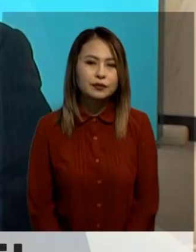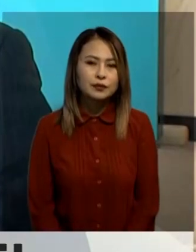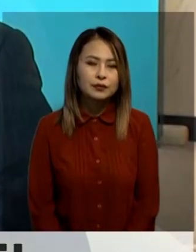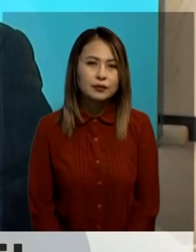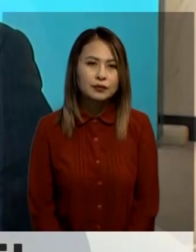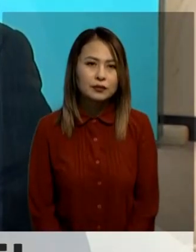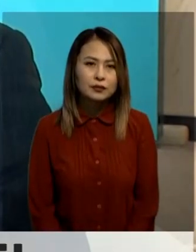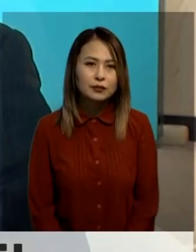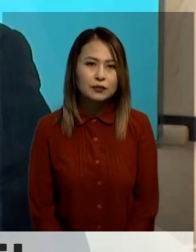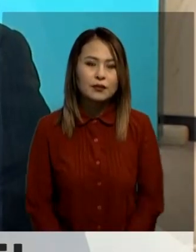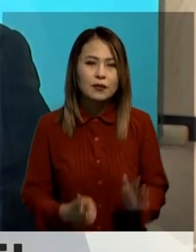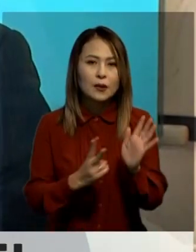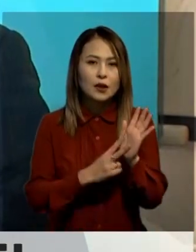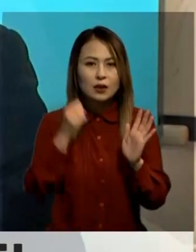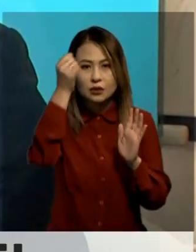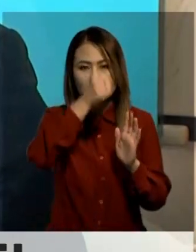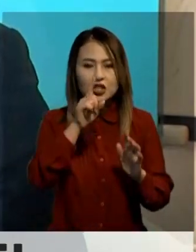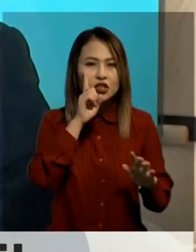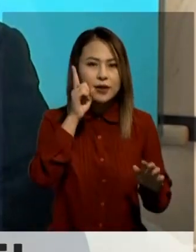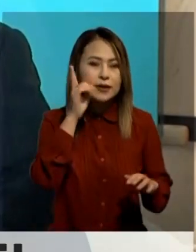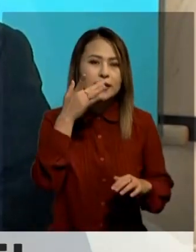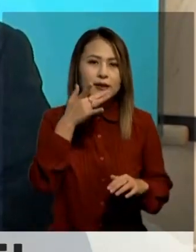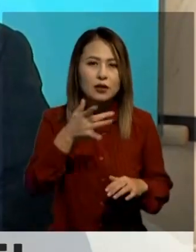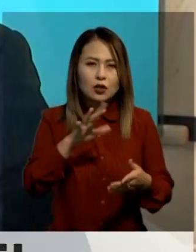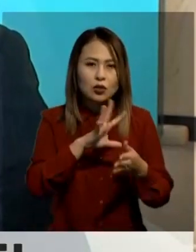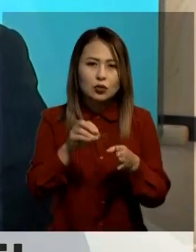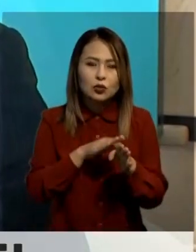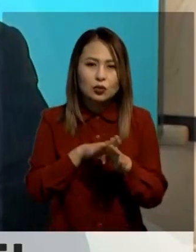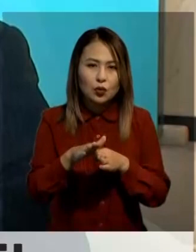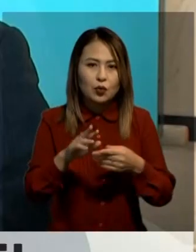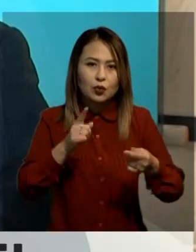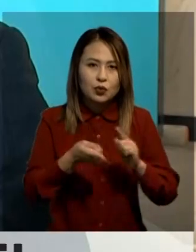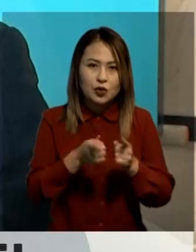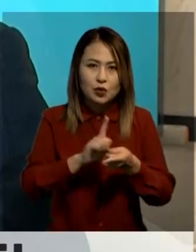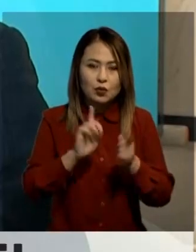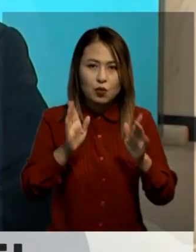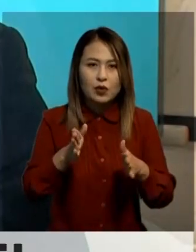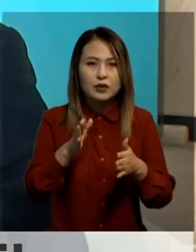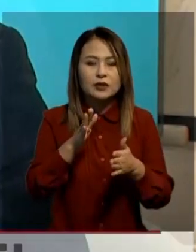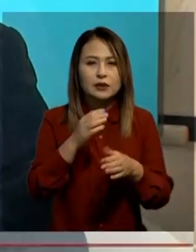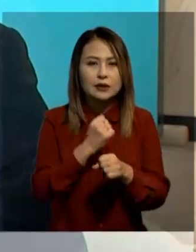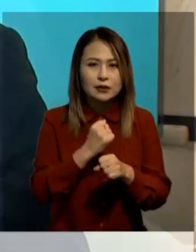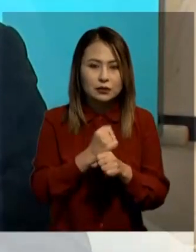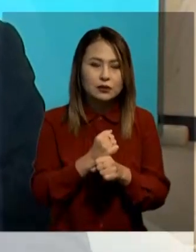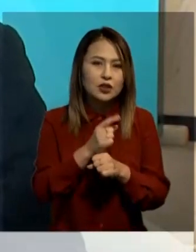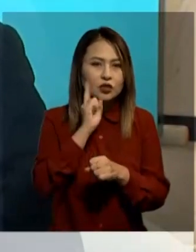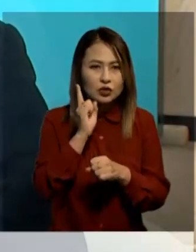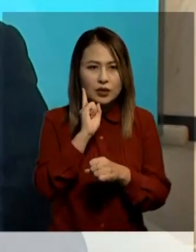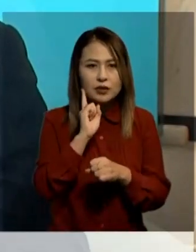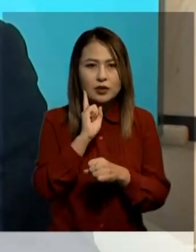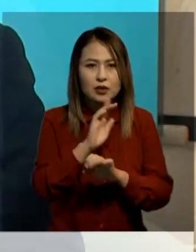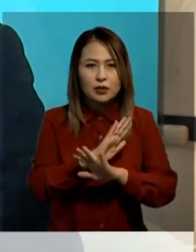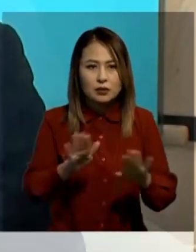Осы 7 жылда жастар саясатының тұжырымдамасы түбегейлі өзгереді. Жалпы қазіргі принциптердің бірі ол жастар үшін